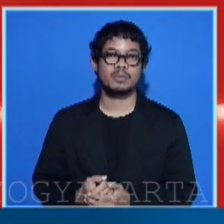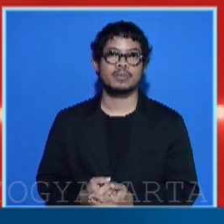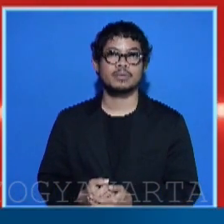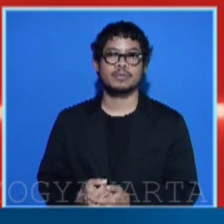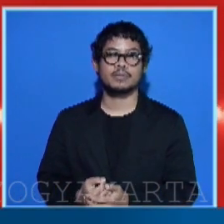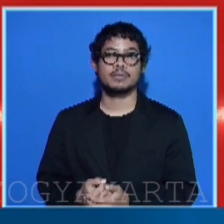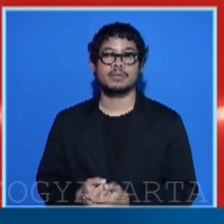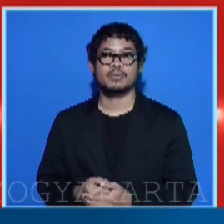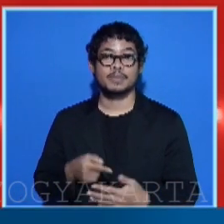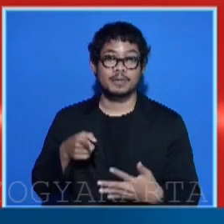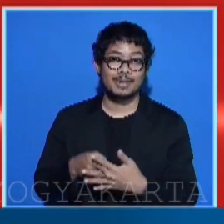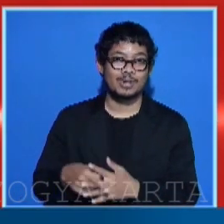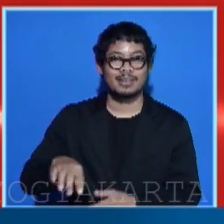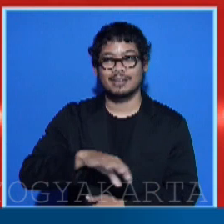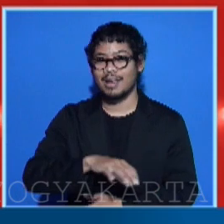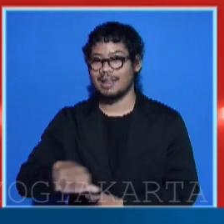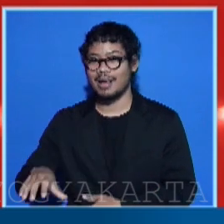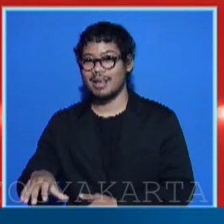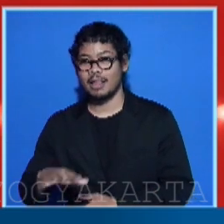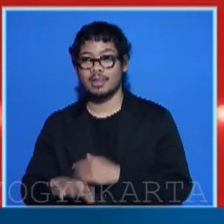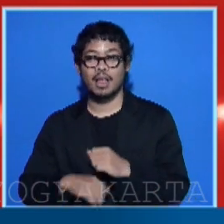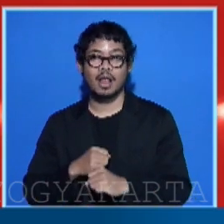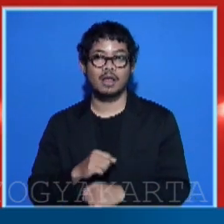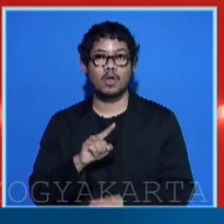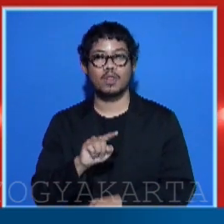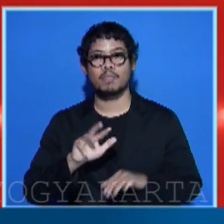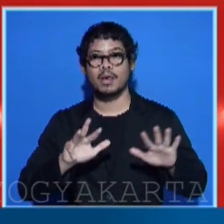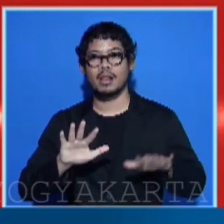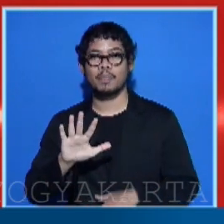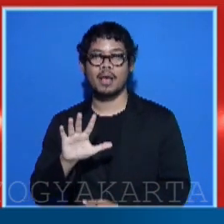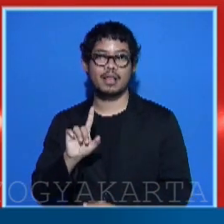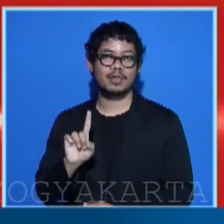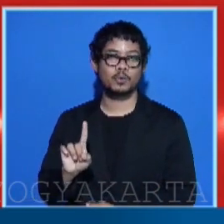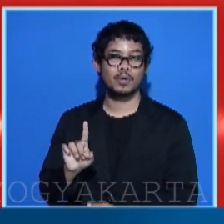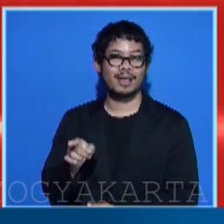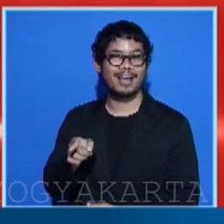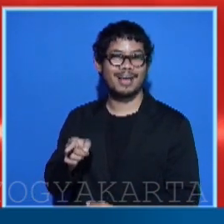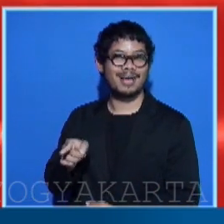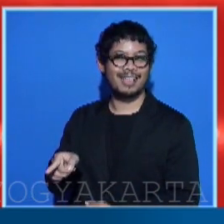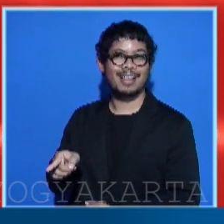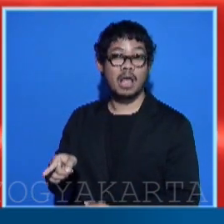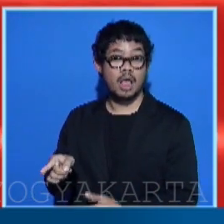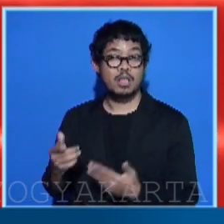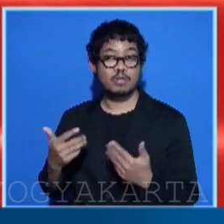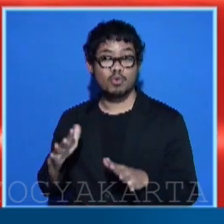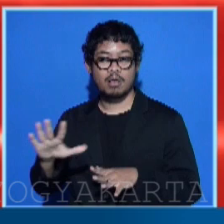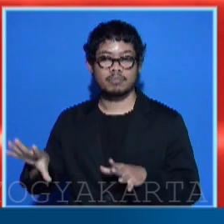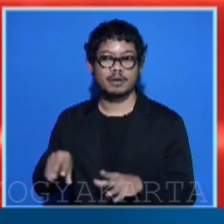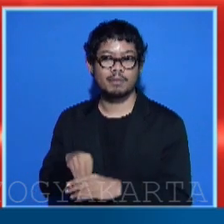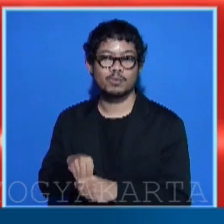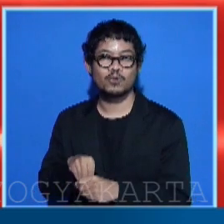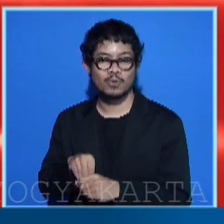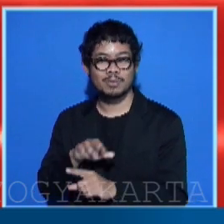Pemilu lokal tahun 1951 itu bahkan telah melibatkan masyarakat